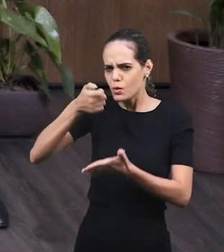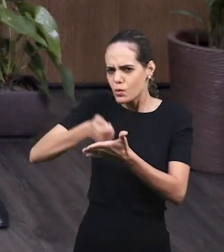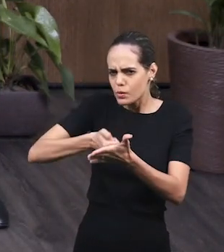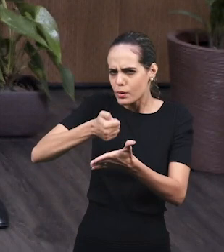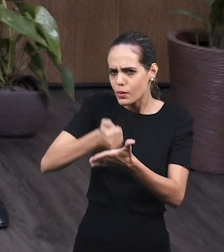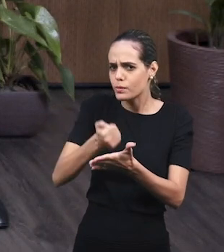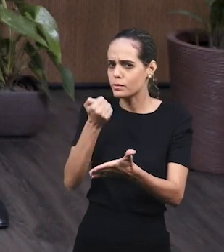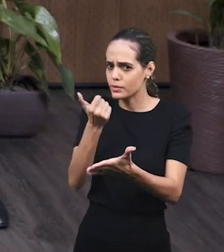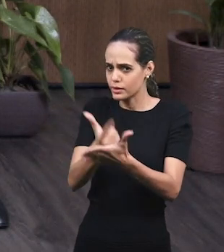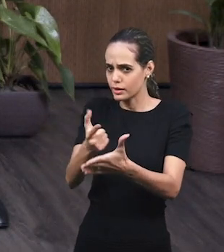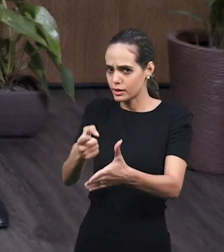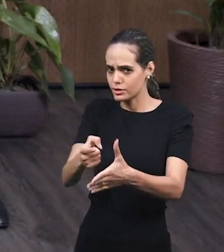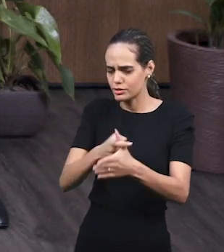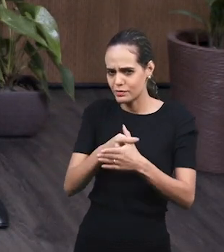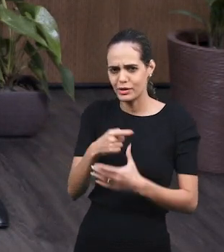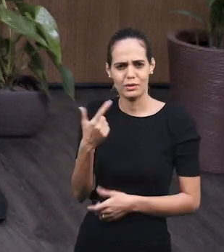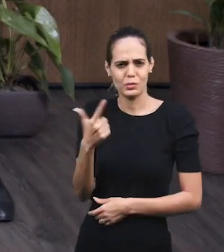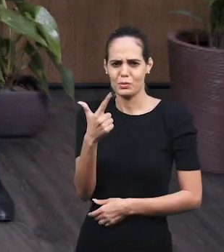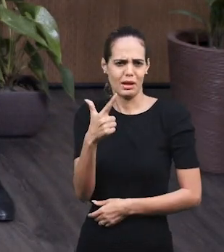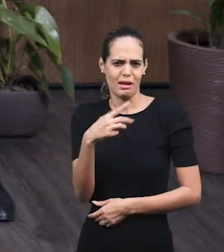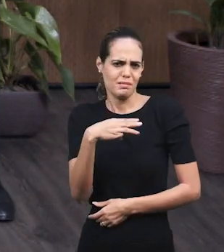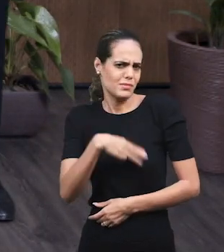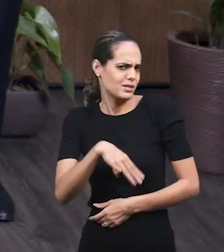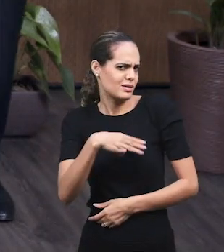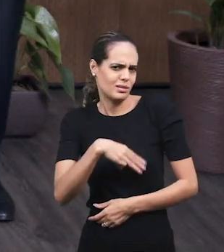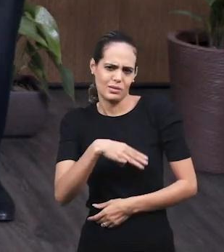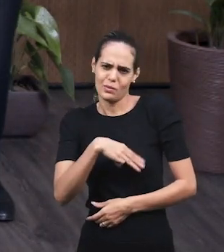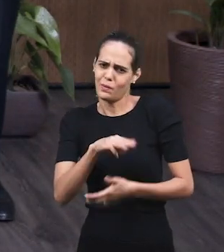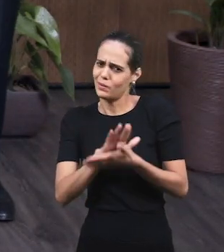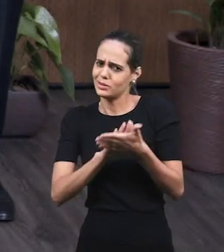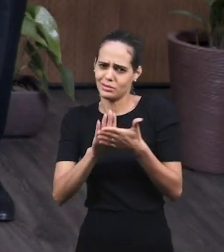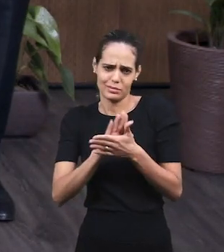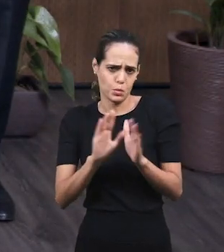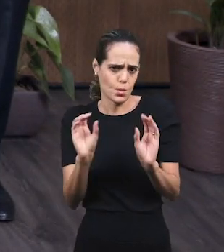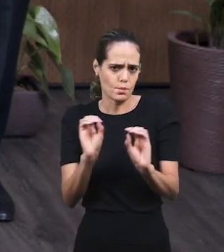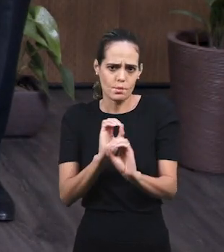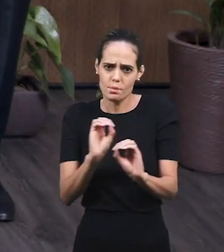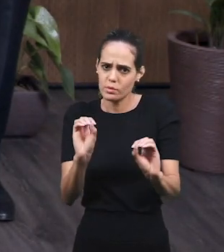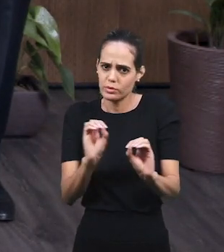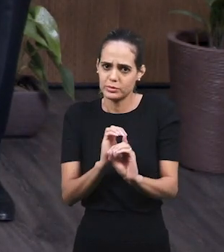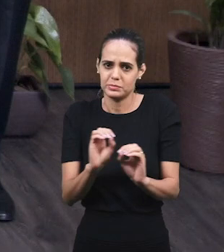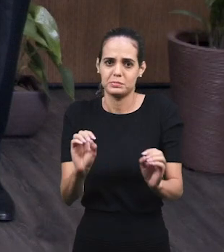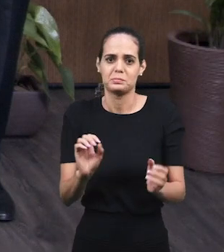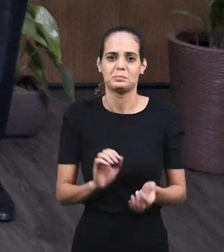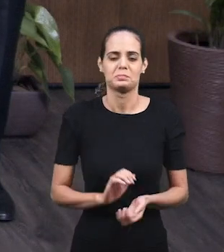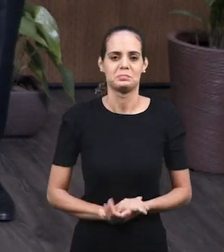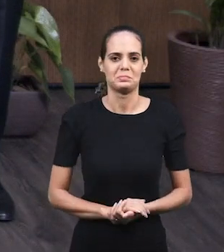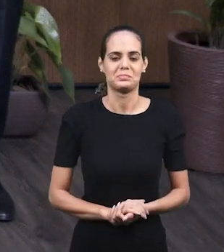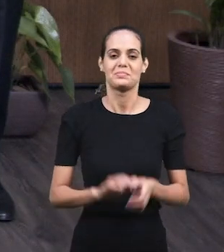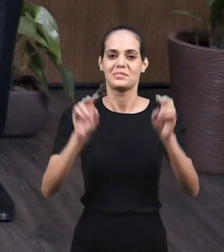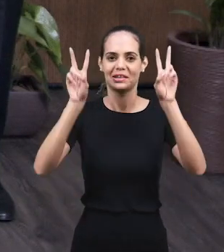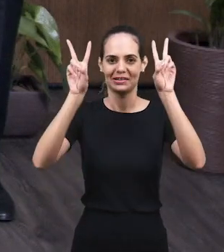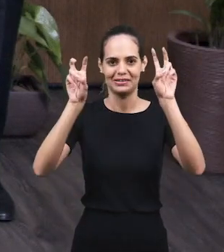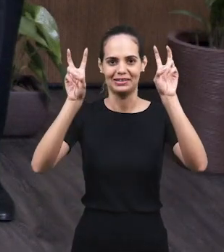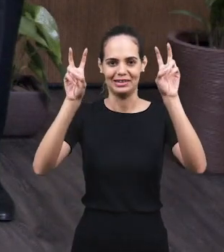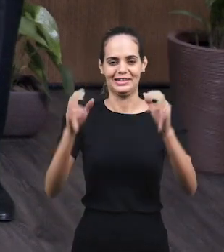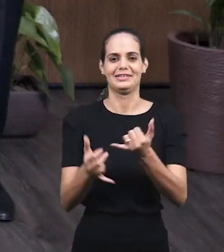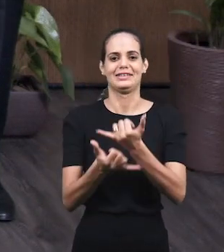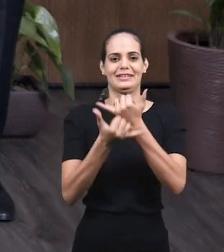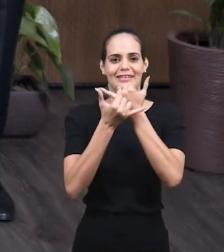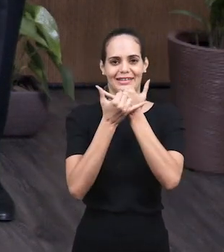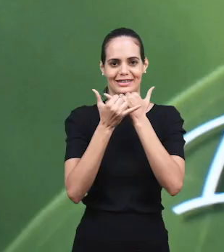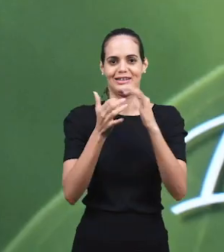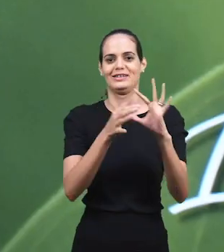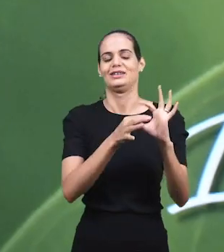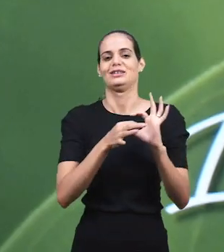donc une évolution qui a résulté dans une parabole racontée par le Seigneur Jésus, connue comme la parabole du créancier